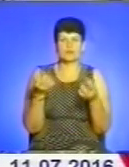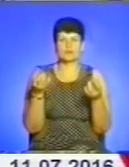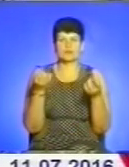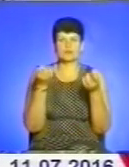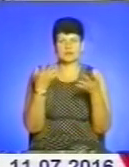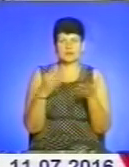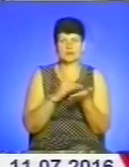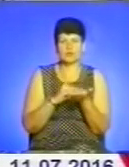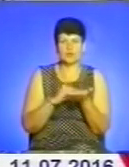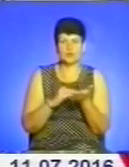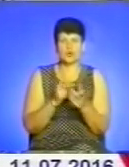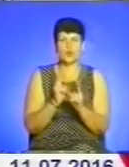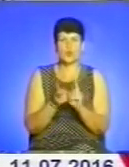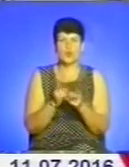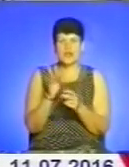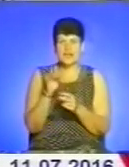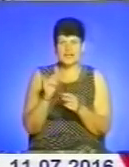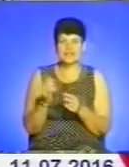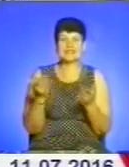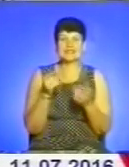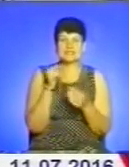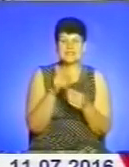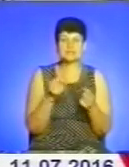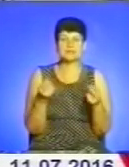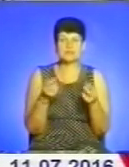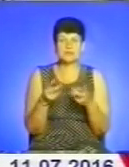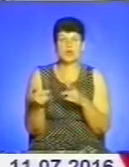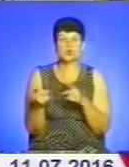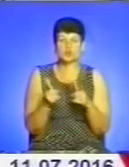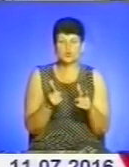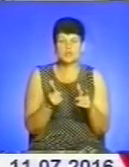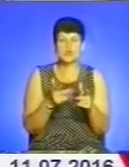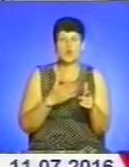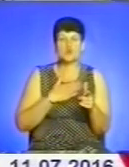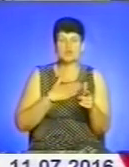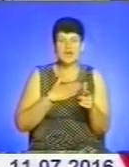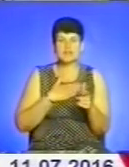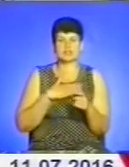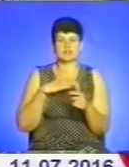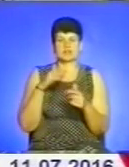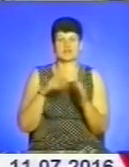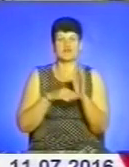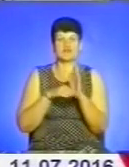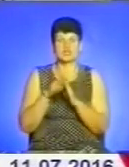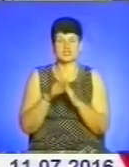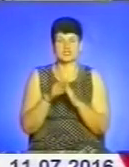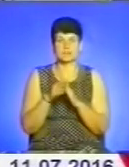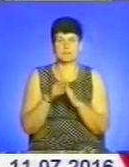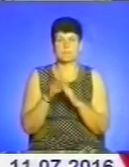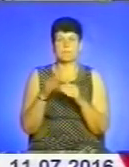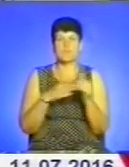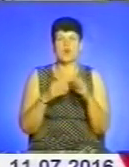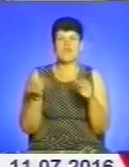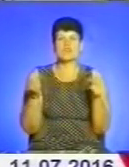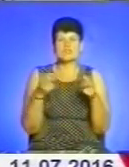діловоди, кухарі, тобто ті спеціальності, які готуються в наших вищих професійно-технічних училищах. І